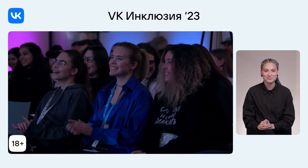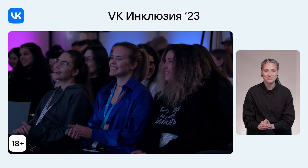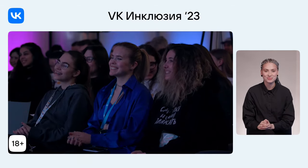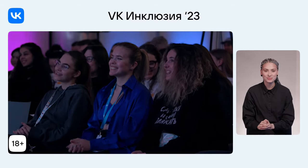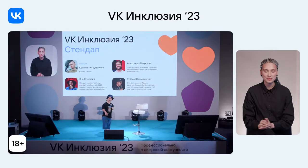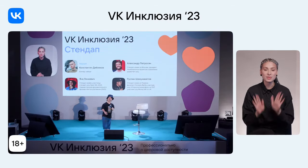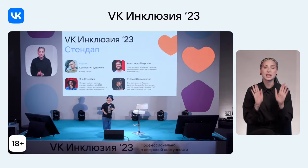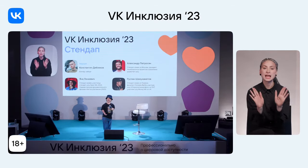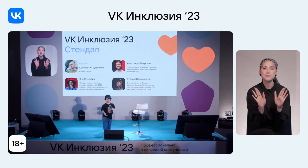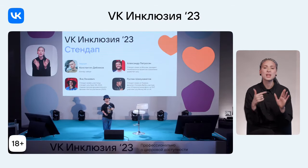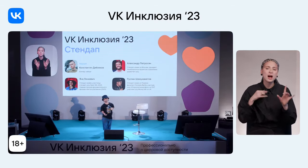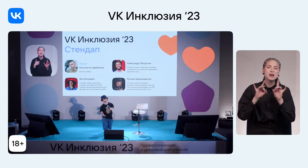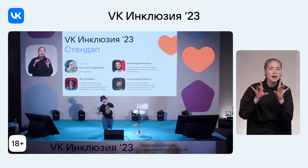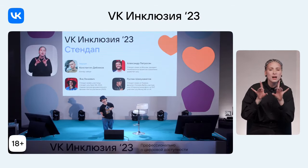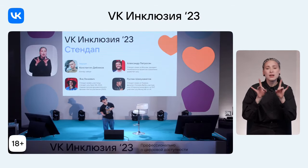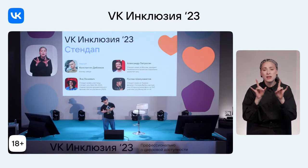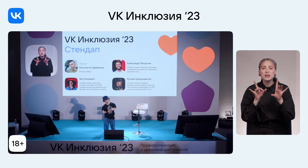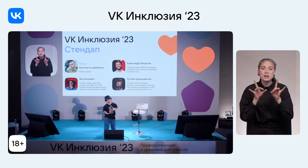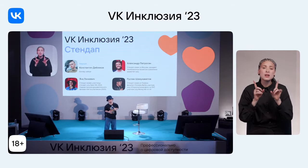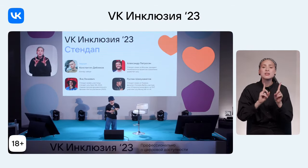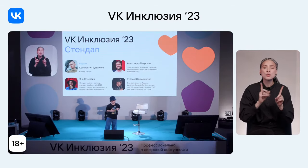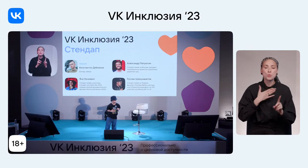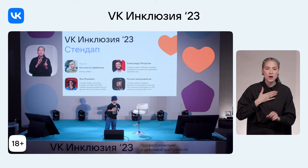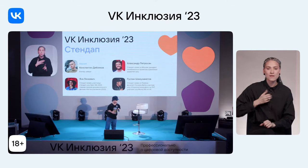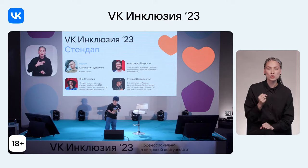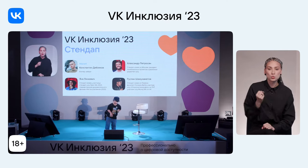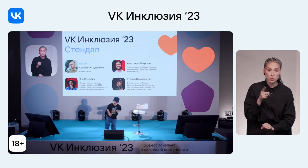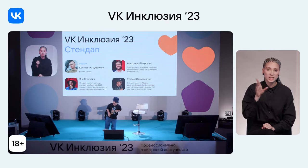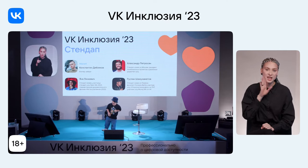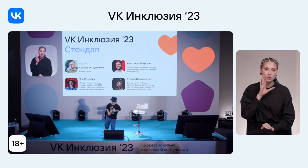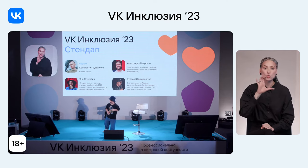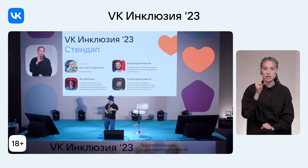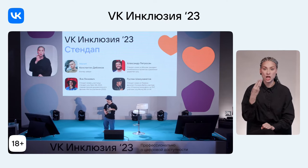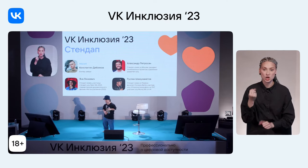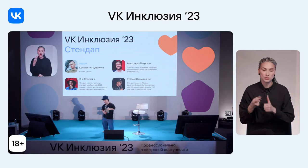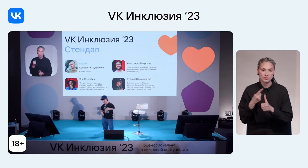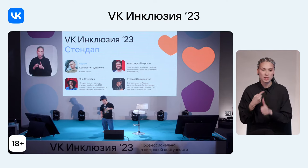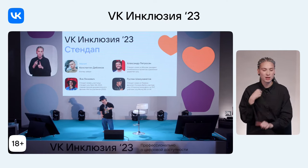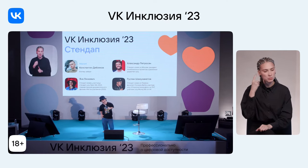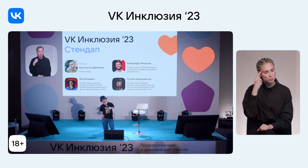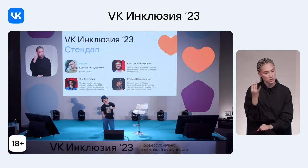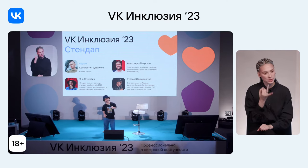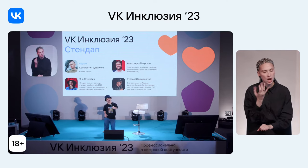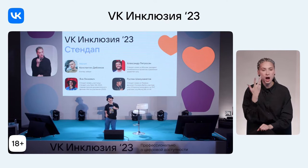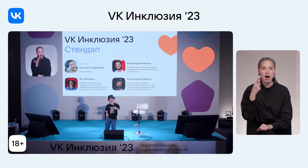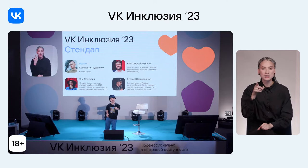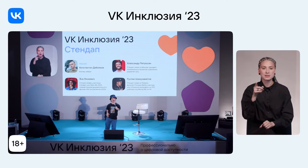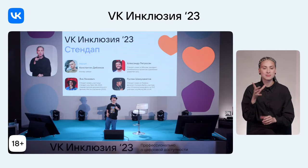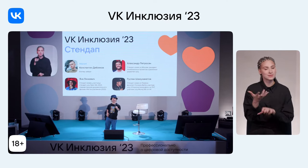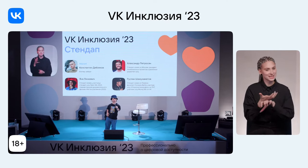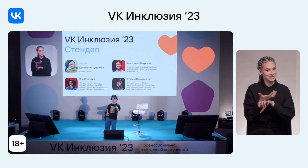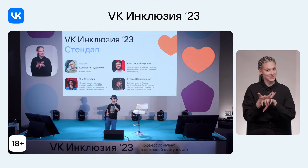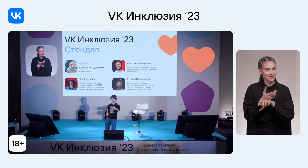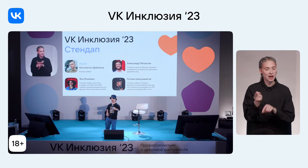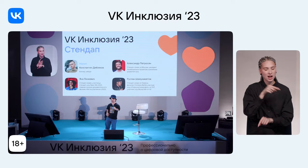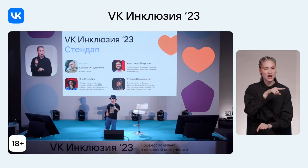Да, почему я это рассказываю? Просто моего друга девушка Саша, и я подумал, интересно, когда они занимаются сексом, он называет